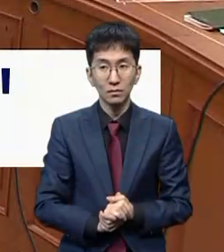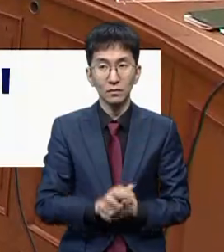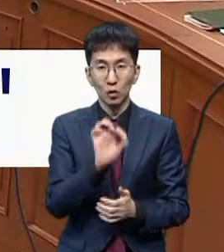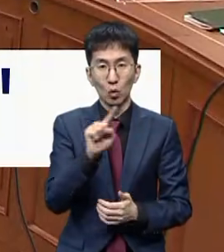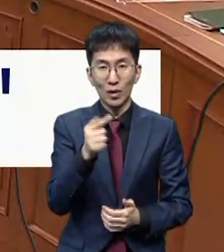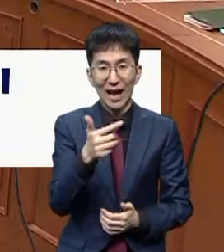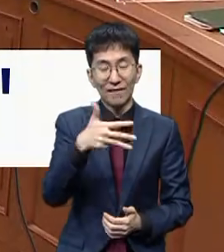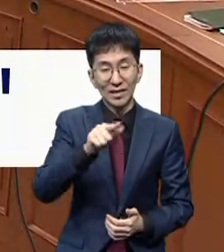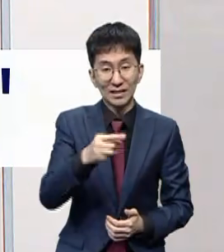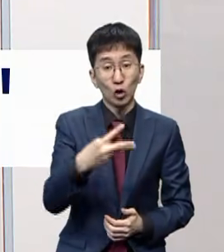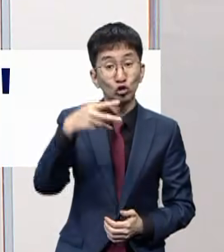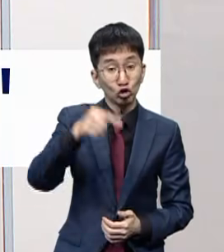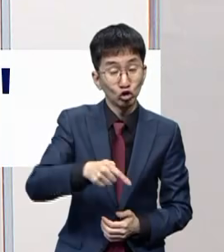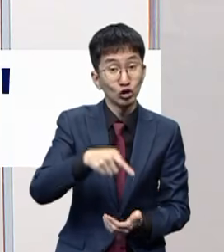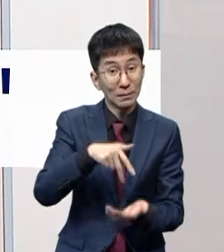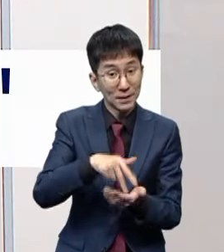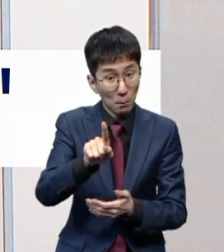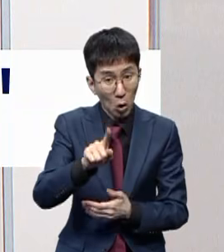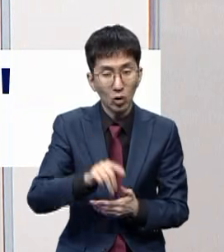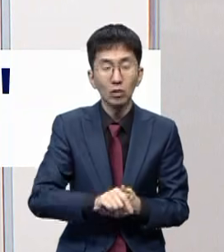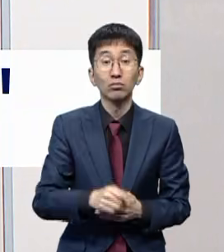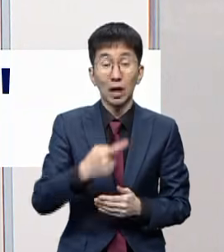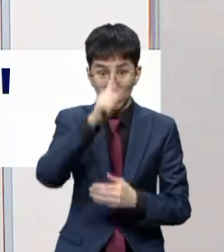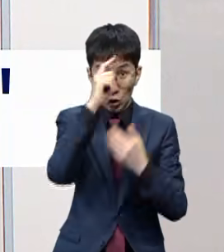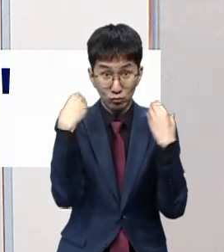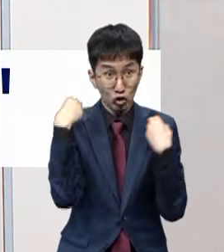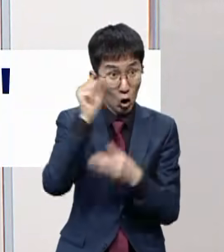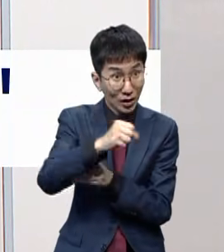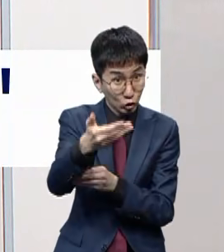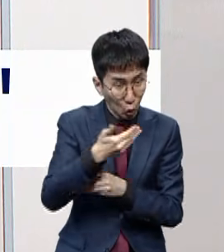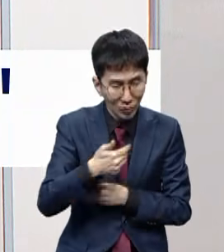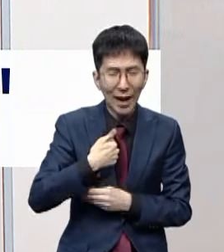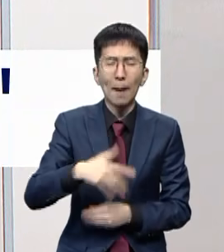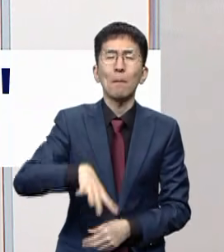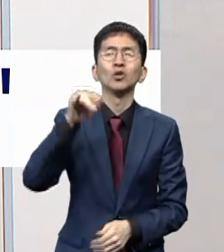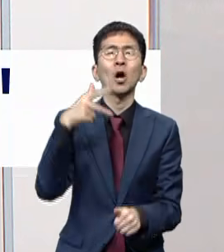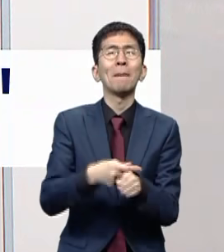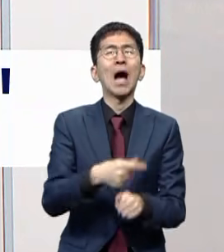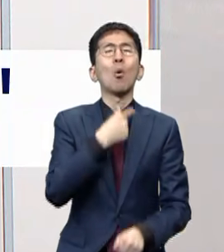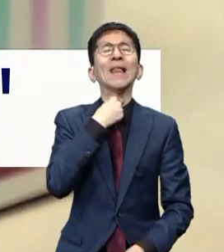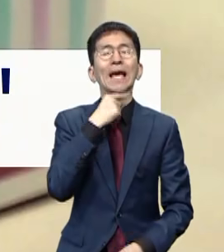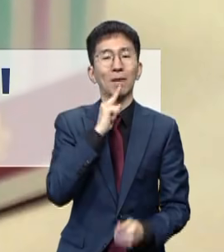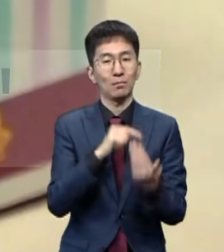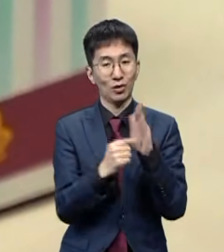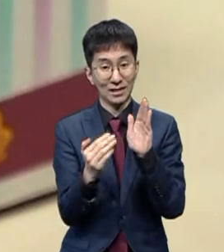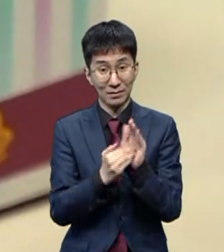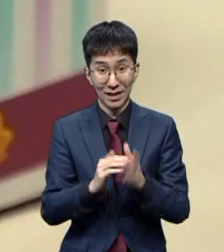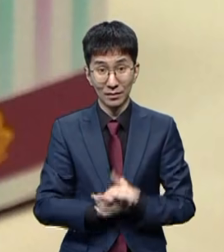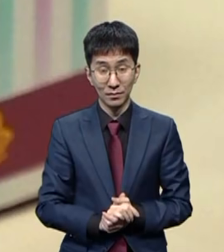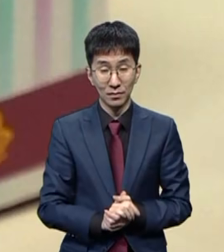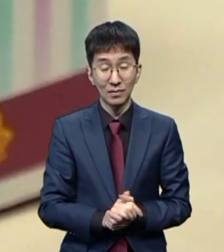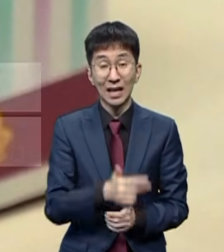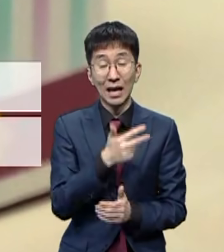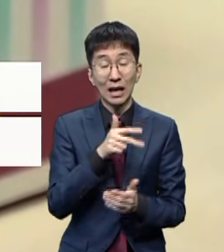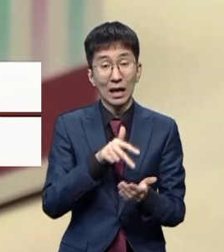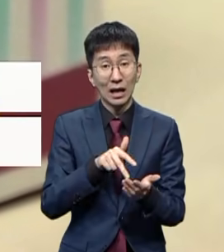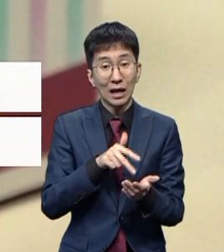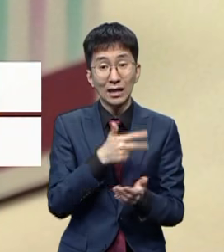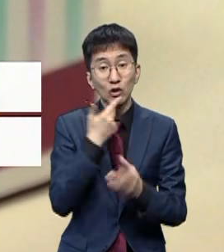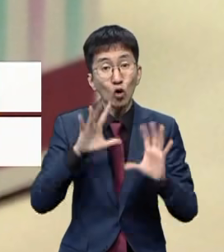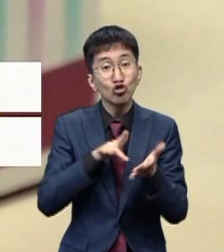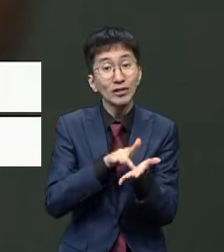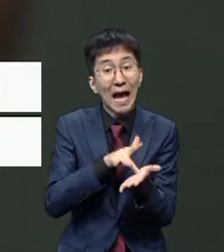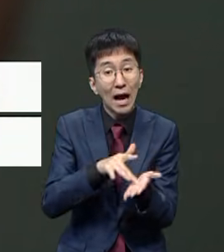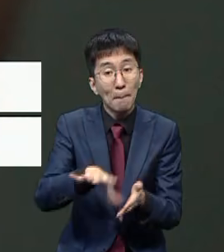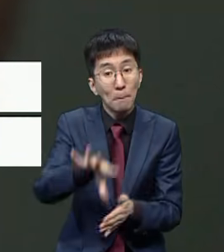대표는 정부가 허락한다면 자신이 얹어 맞겠다 며 논쟁의 뛰어들었습니다 아스트라제네카 백신을 대통령이